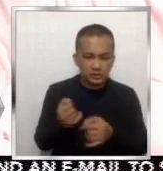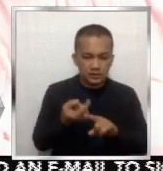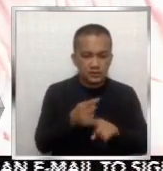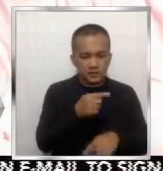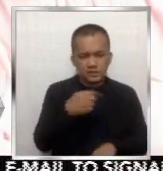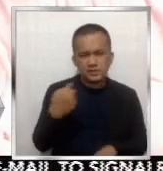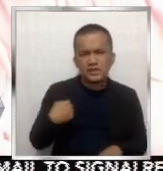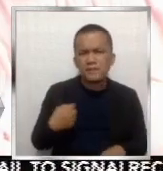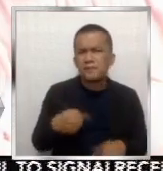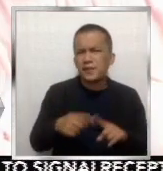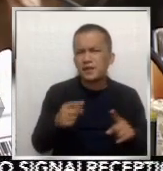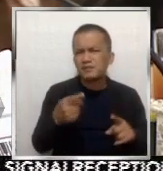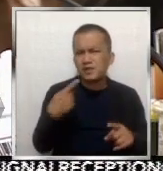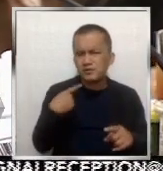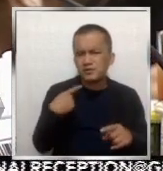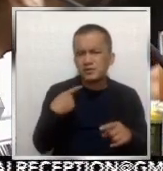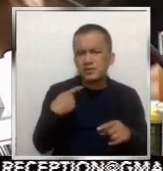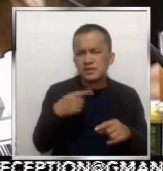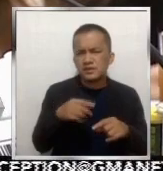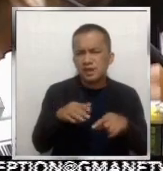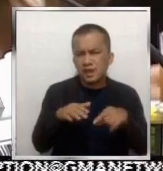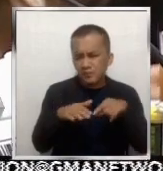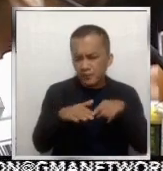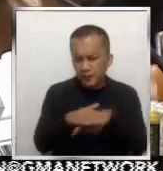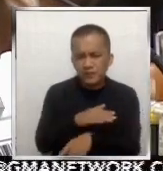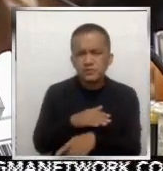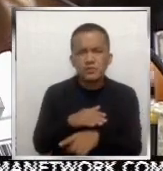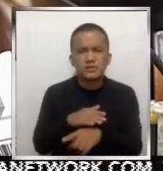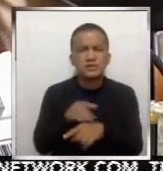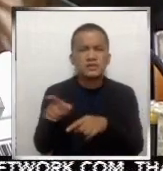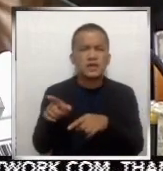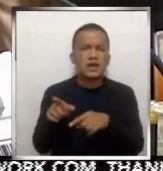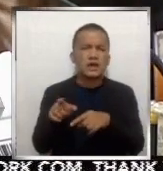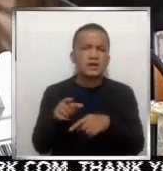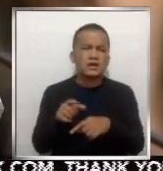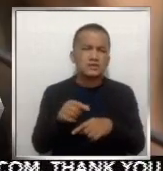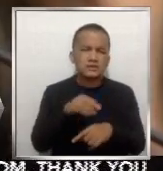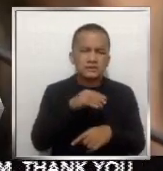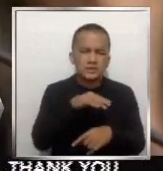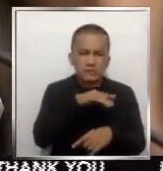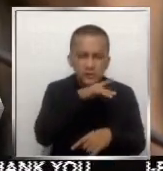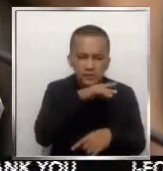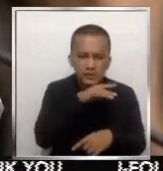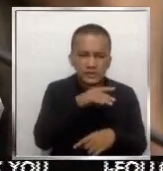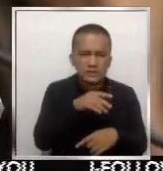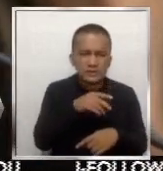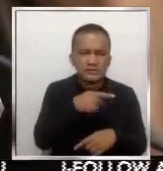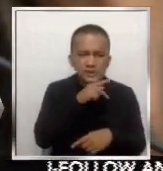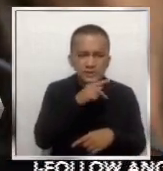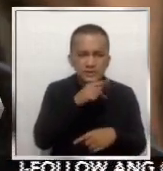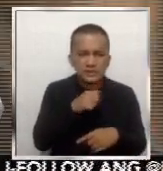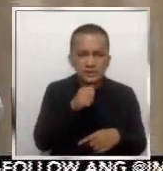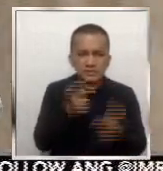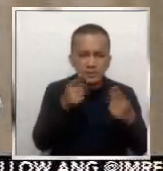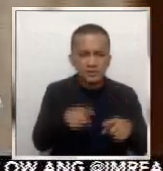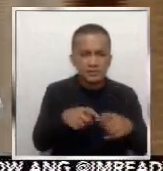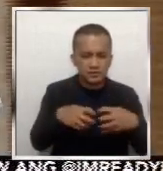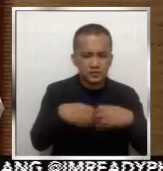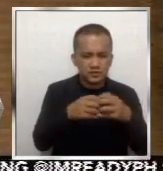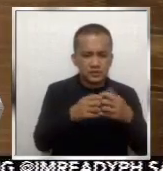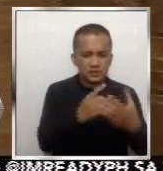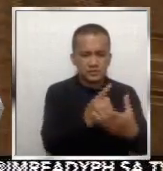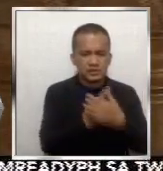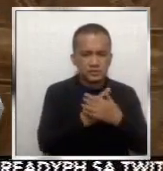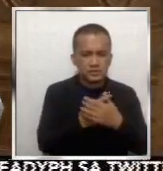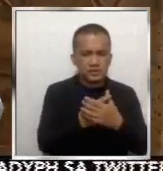ng mga kontaminadong karne. Hindi raw ito mangyayari, sabi ng grupong Sinag, kung naitayo na ang quarantine facility na noong nakaraang taon pa